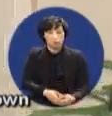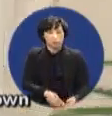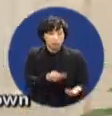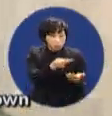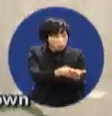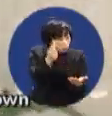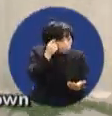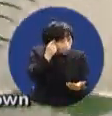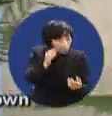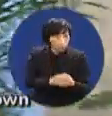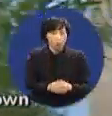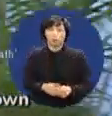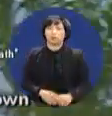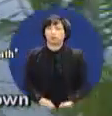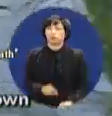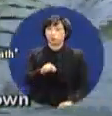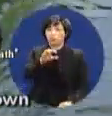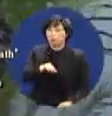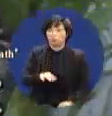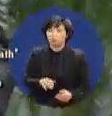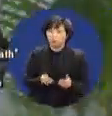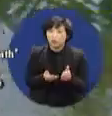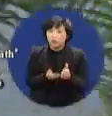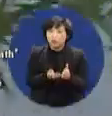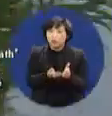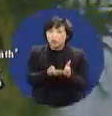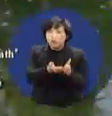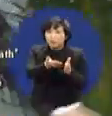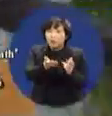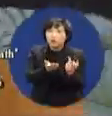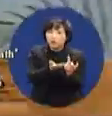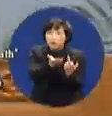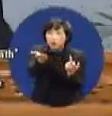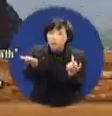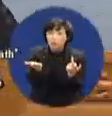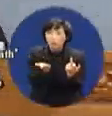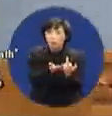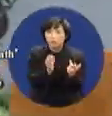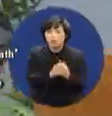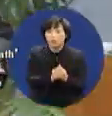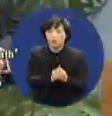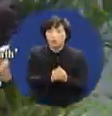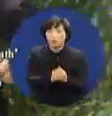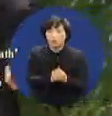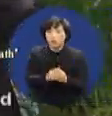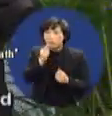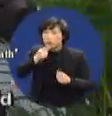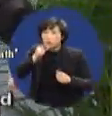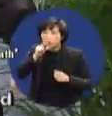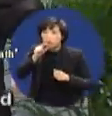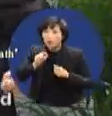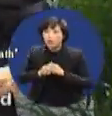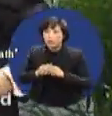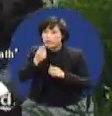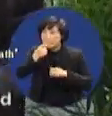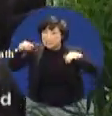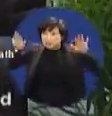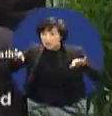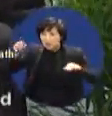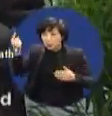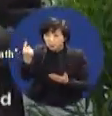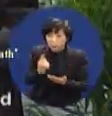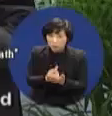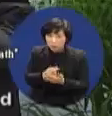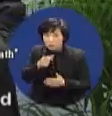여기 천사가 와서 베데스다 연못에 물을 확 저어놓고 물이 통할 때